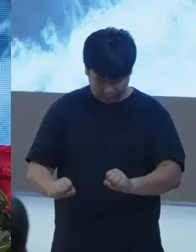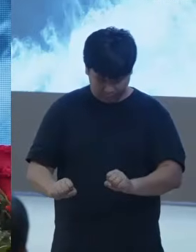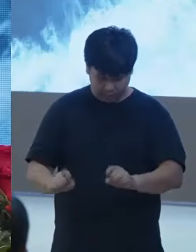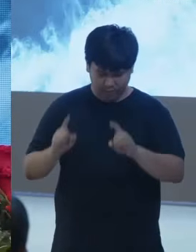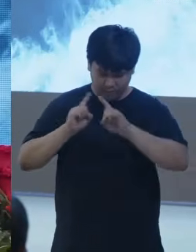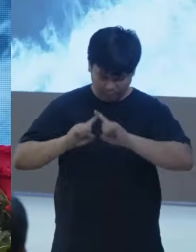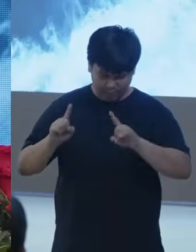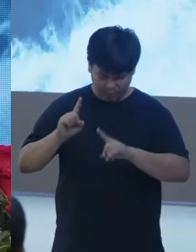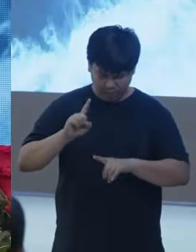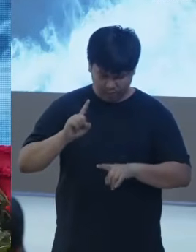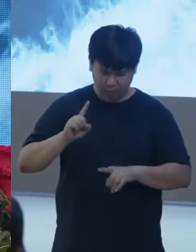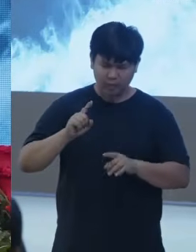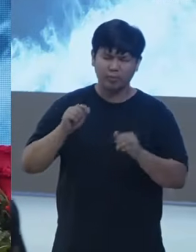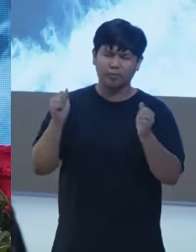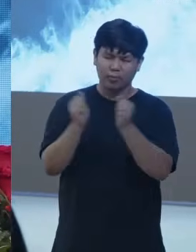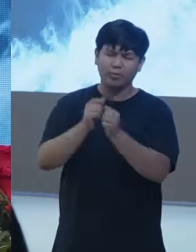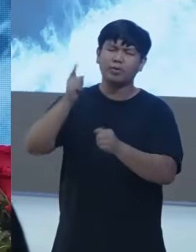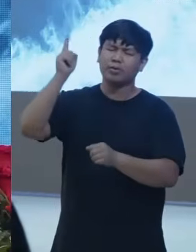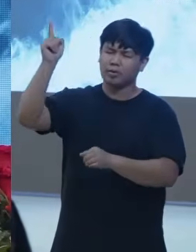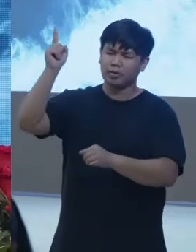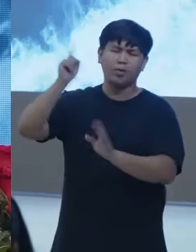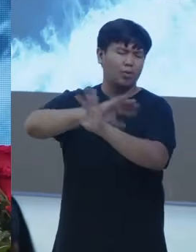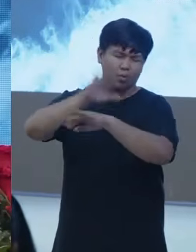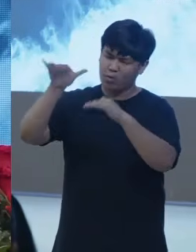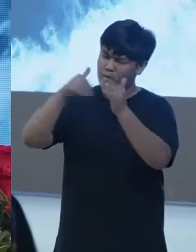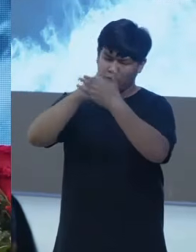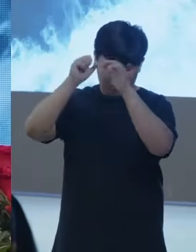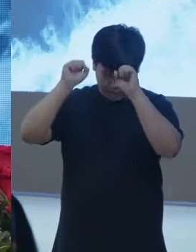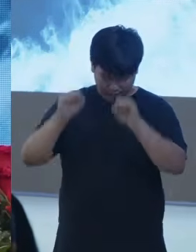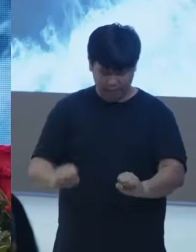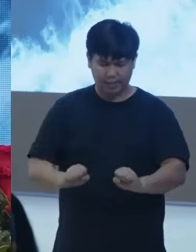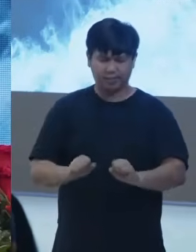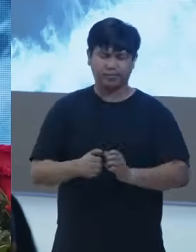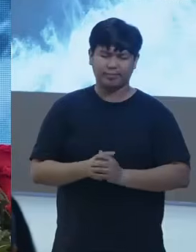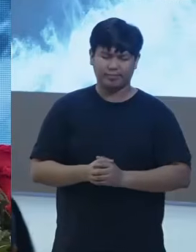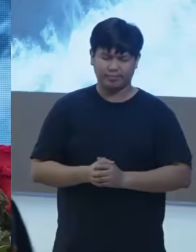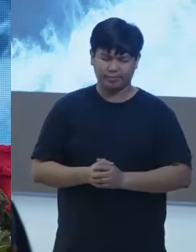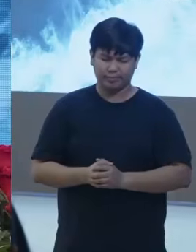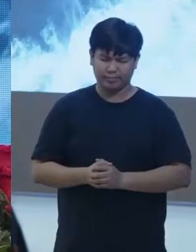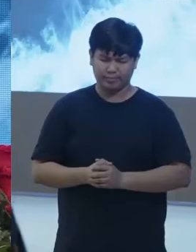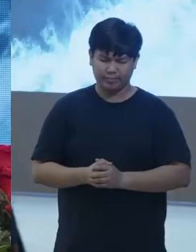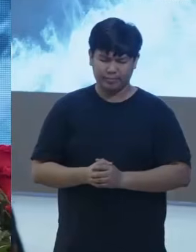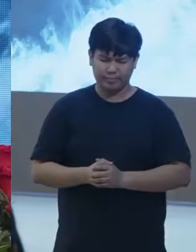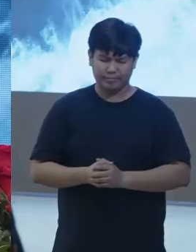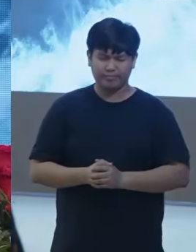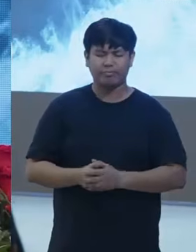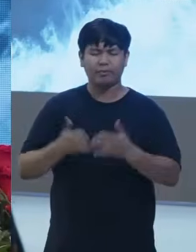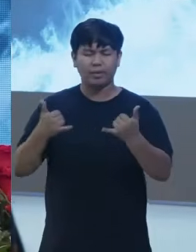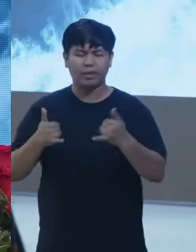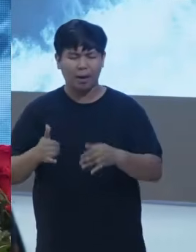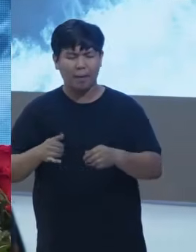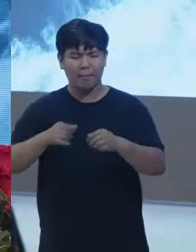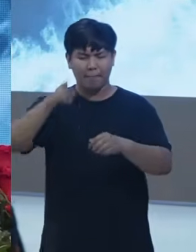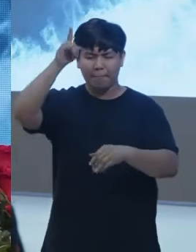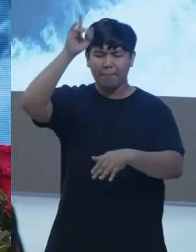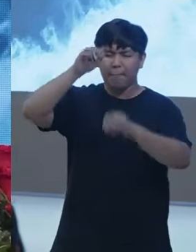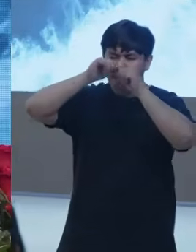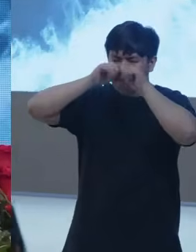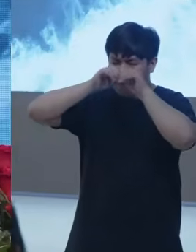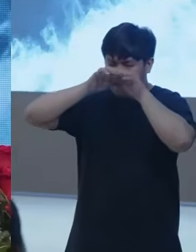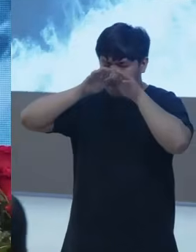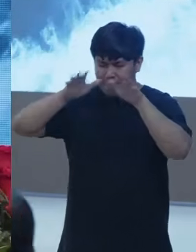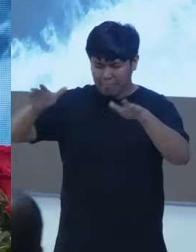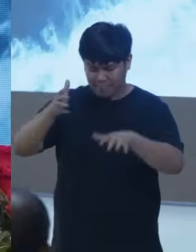Ngunit sa ating Panginoon, wala pong imposible sa inyo. At ngayon, tanggapin ninyo ang kanyang pagpapala